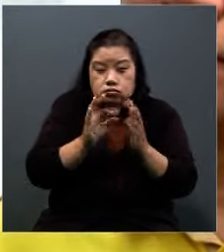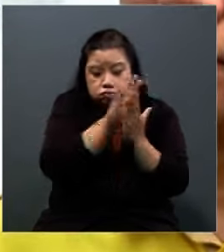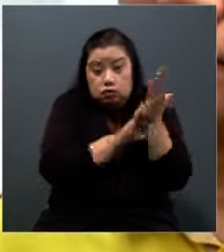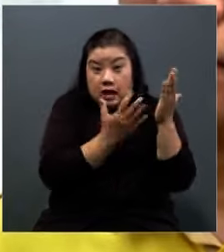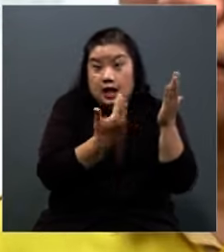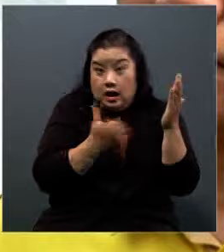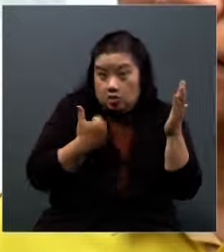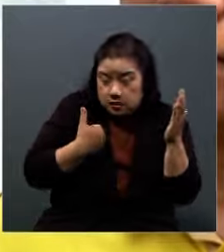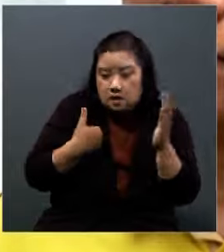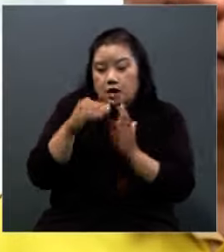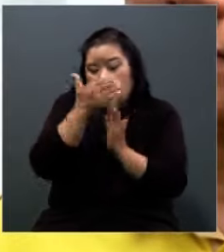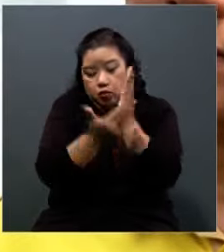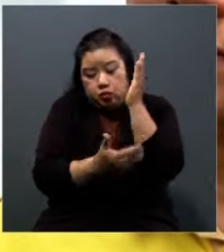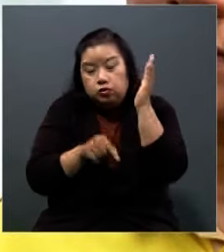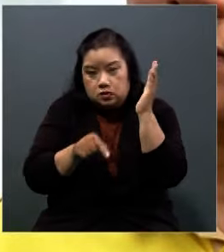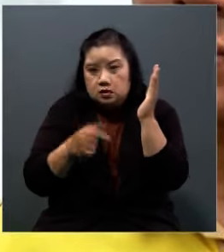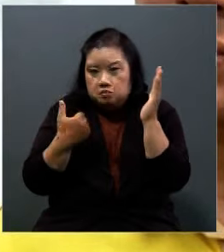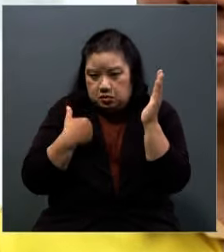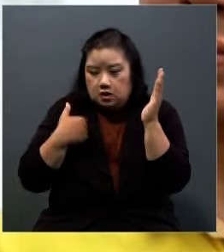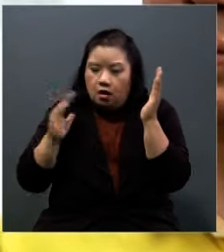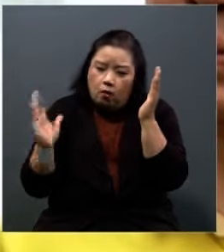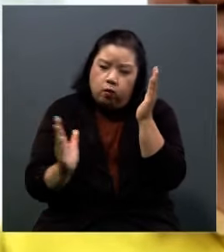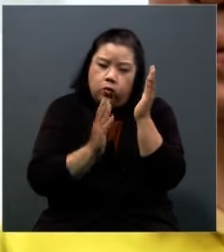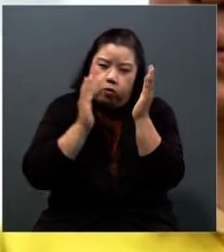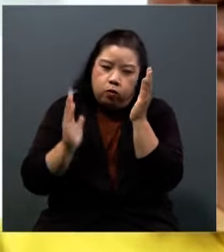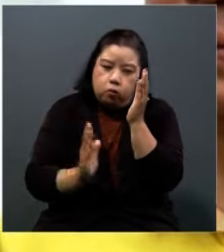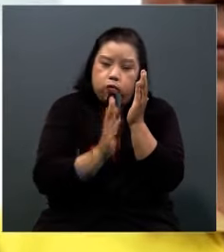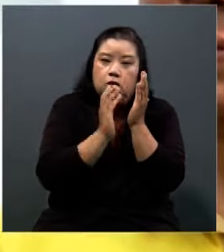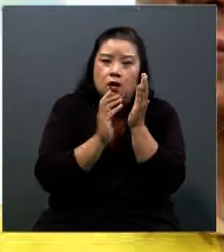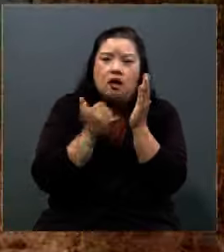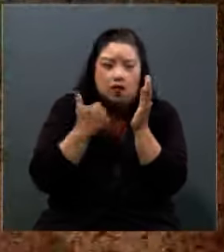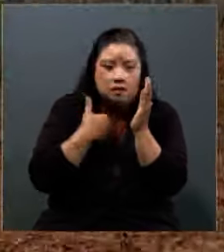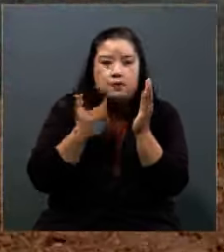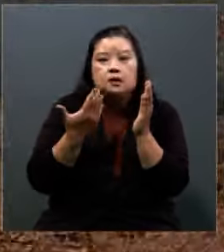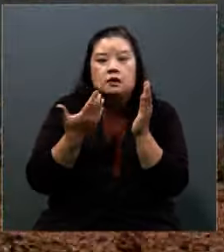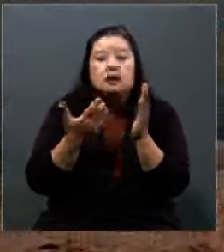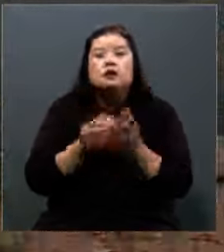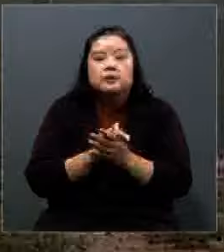ทศด้วยก็คืออะไรครับฝุ่นที่พัดมาจากนอกประเทศเราก็มาจากประเทศเพื่อนบ้านนี่แหละนะฮะ